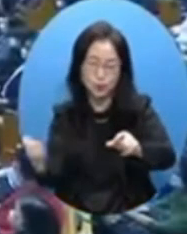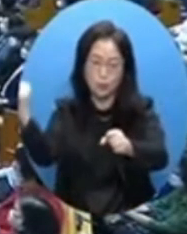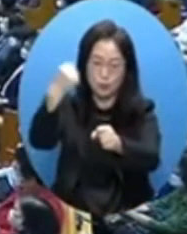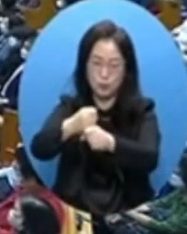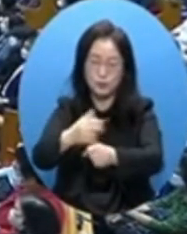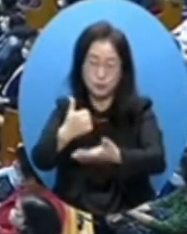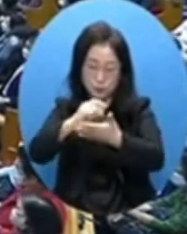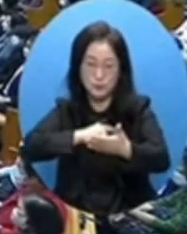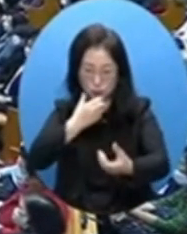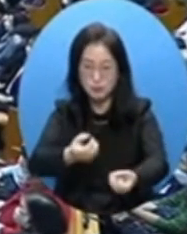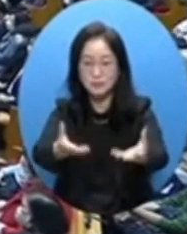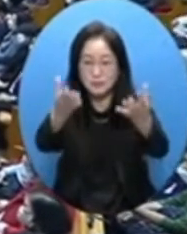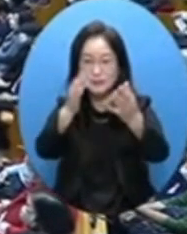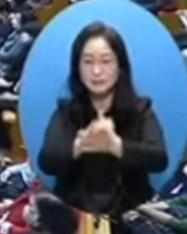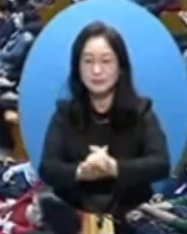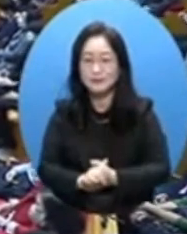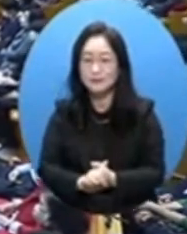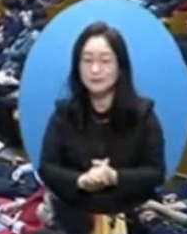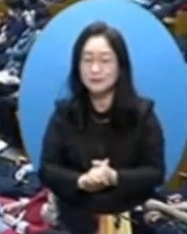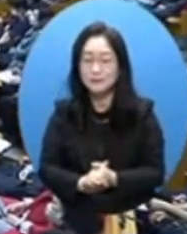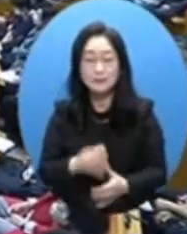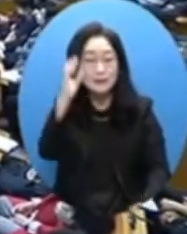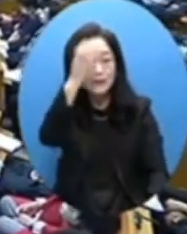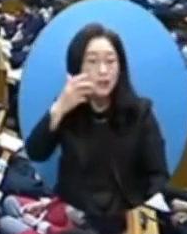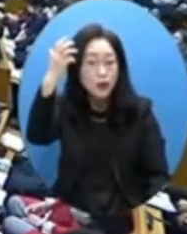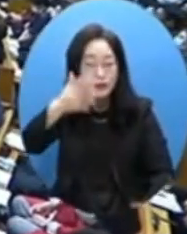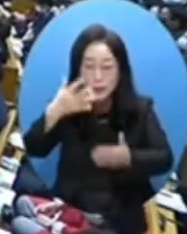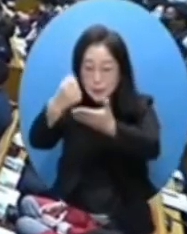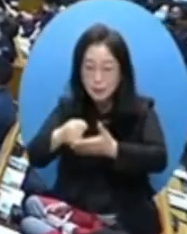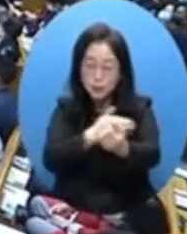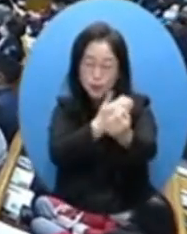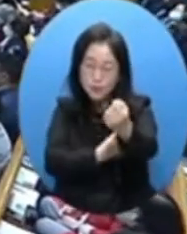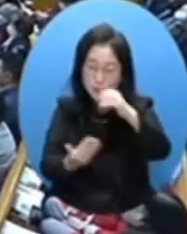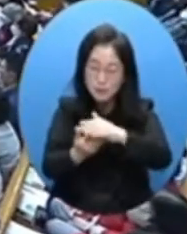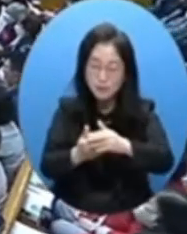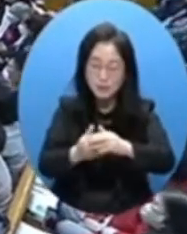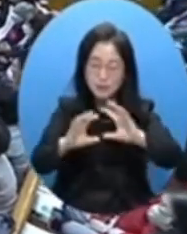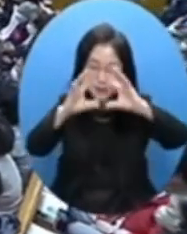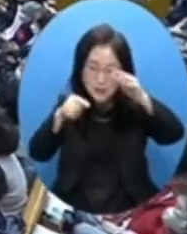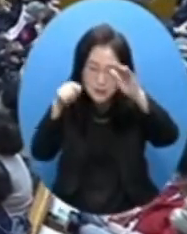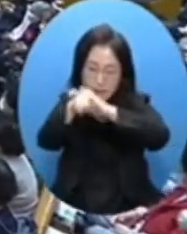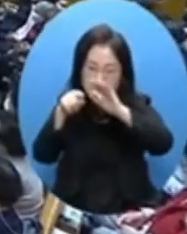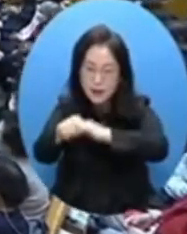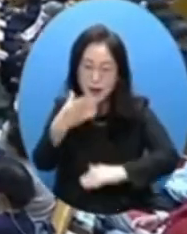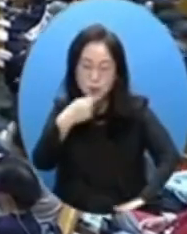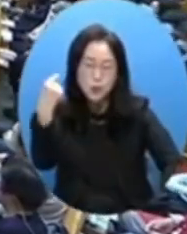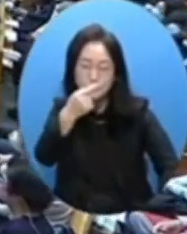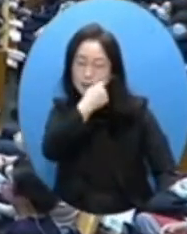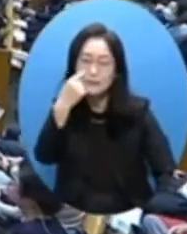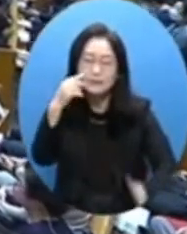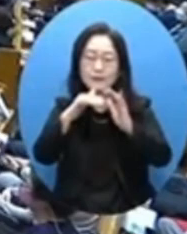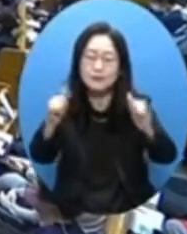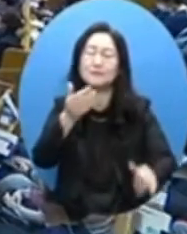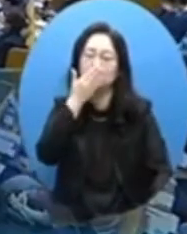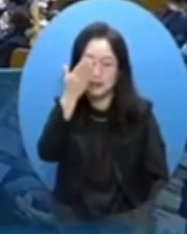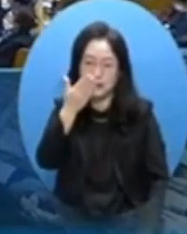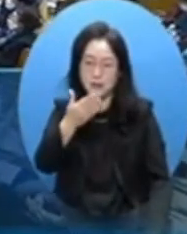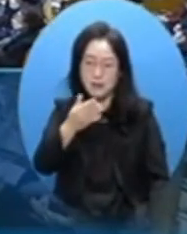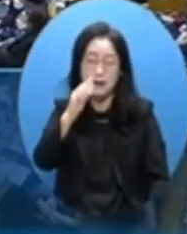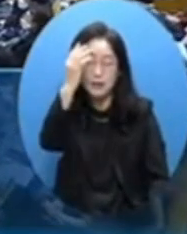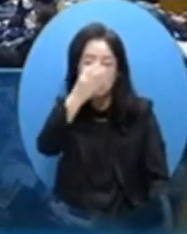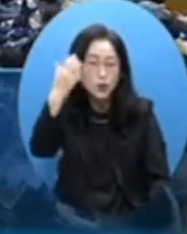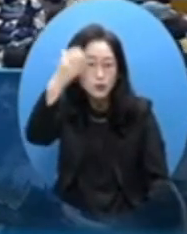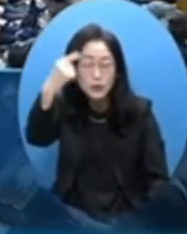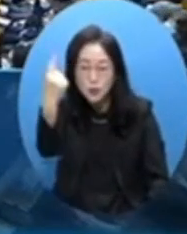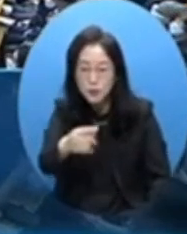주님으로 축원합니다 성령을 받으면 우리가 고난 받고 땅까지로 복음의 증인으로 변화되는 것입니다 오직 정의를